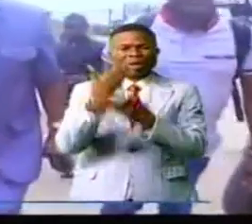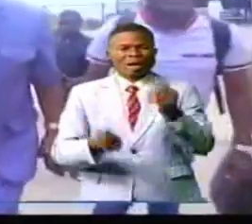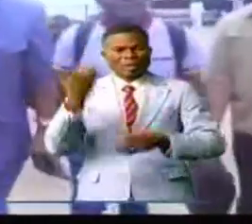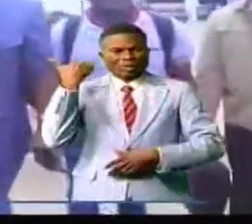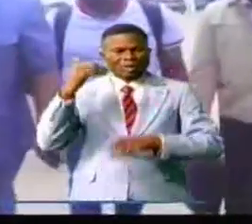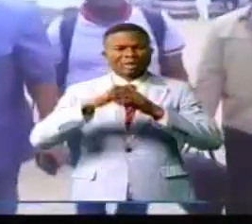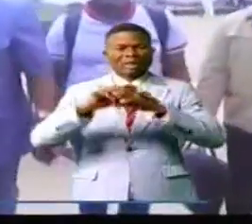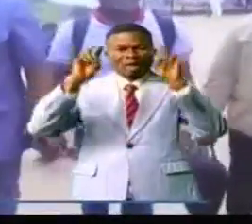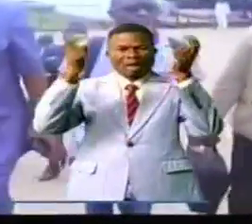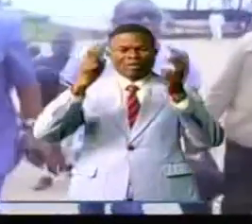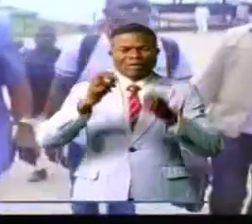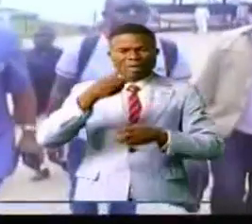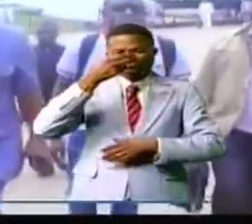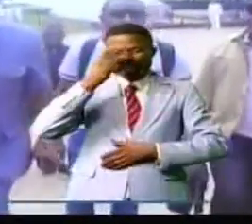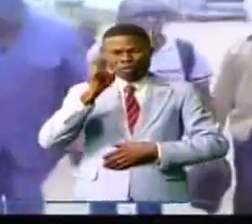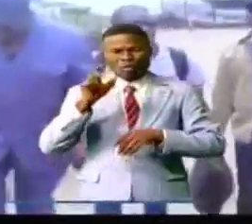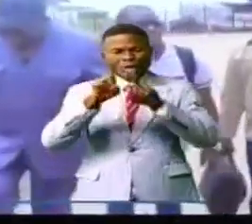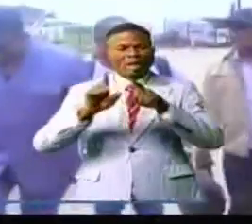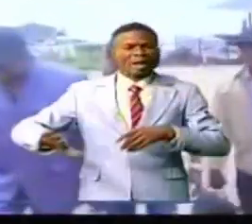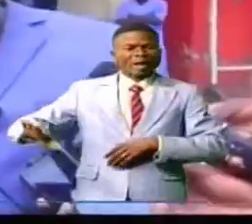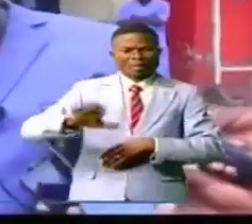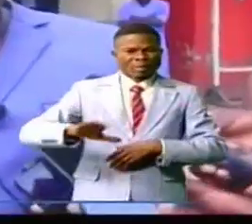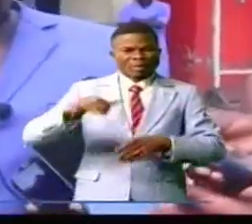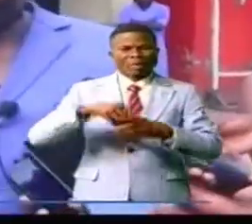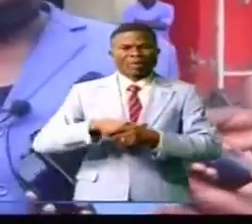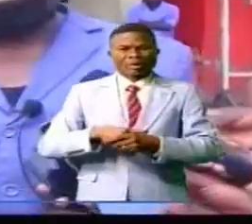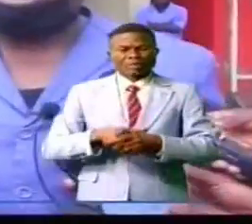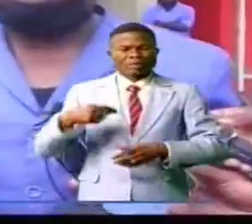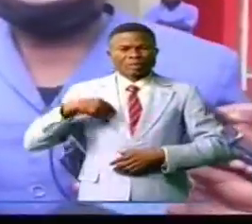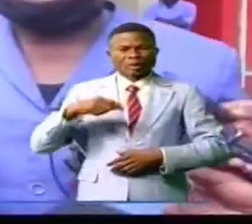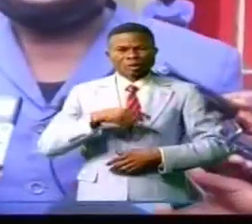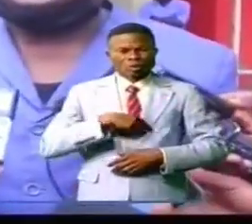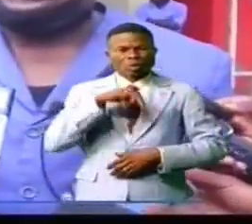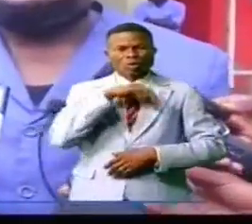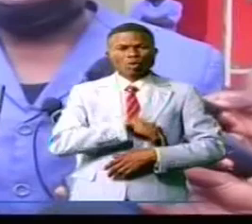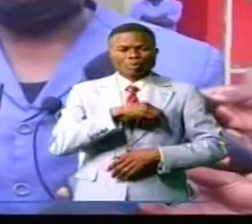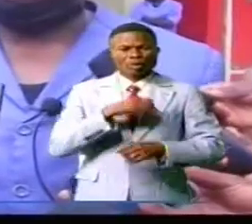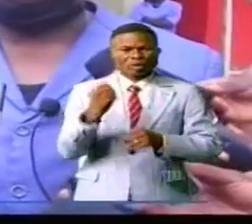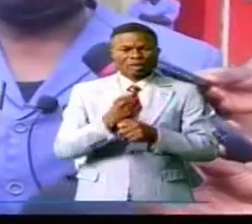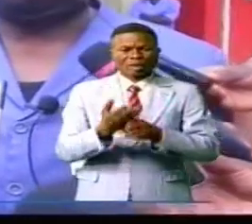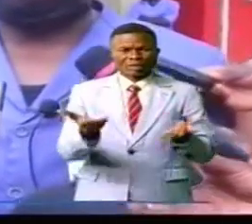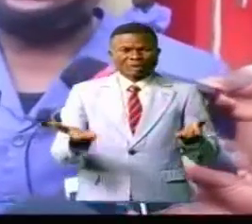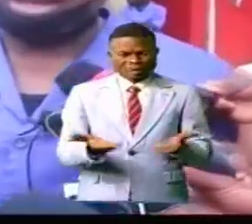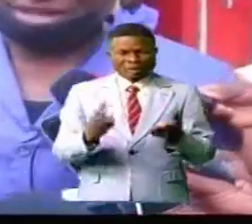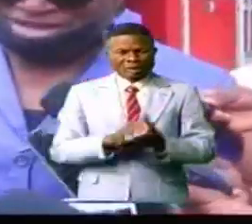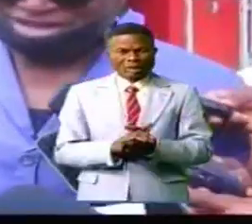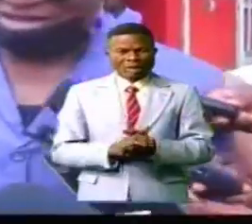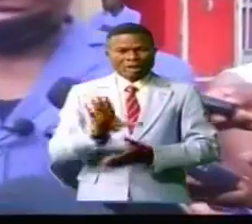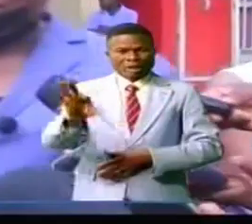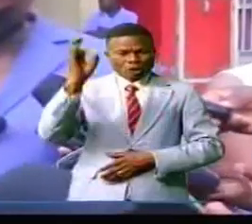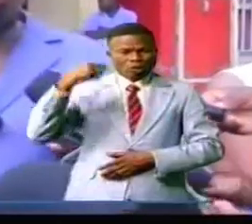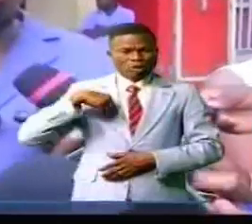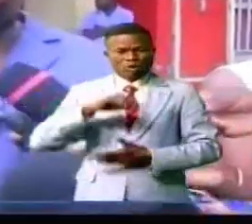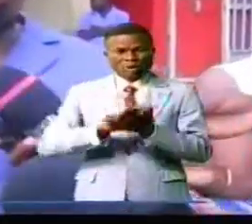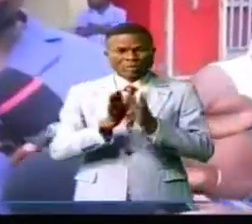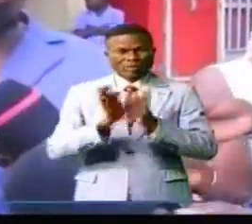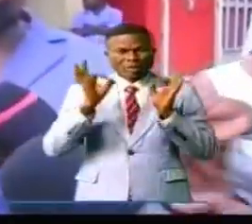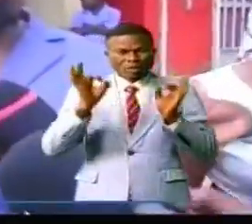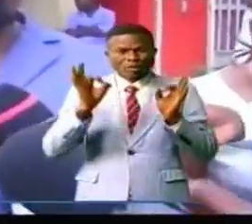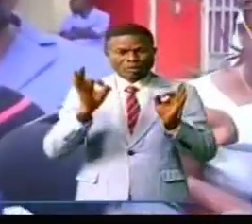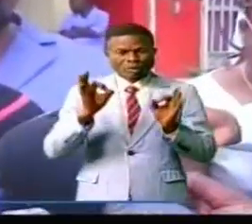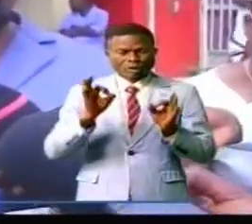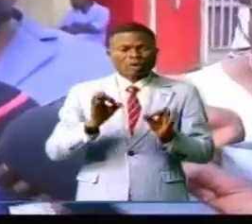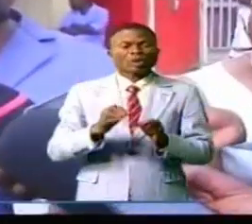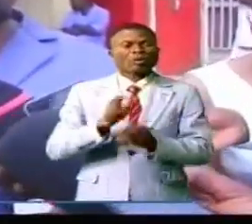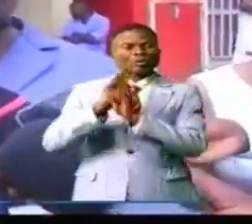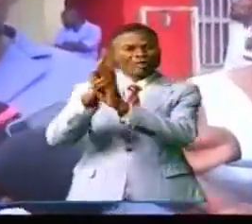dans la ville de Bukavu et partout ailleurs. Nous sommes en mission puisqu'elle est à peine nommée. On devait faire